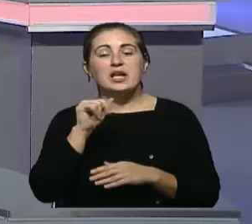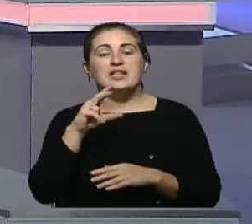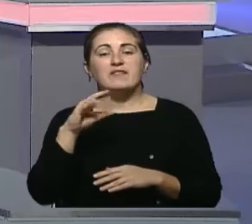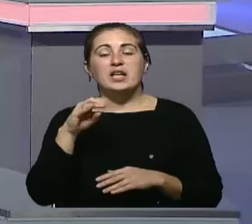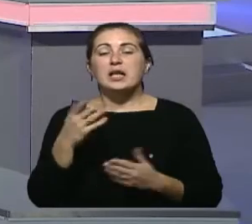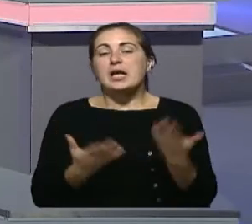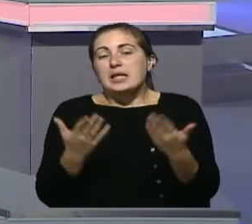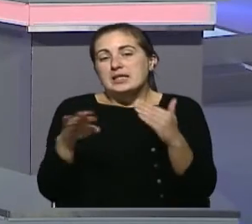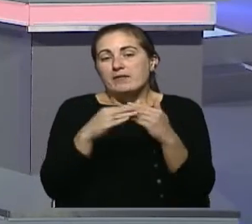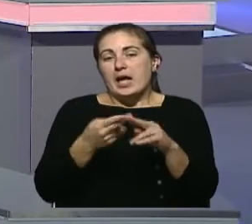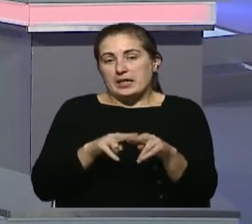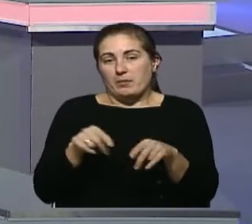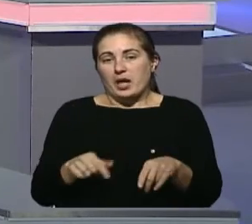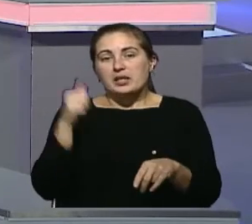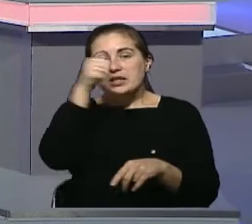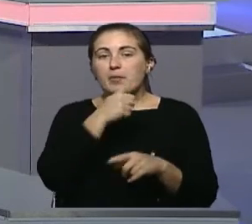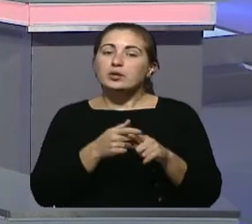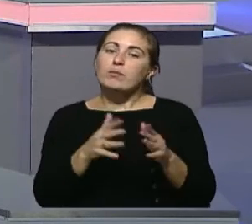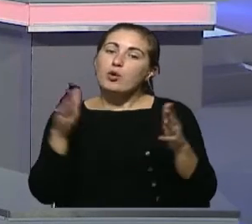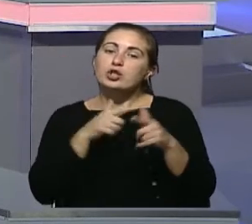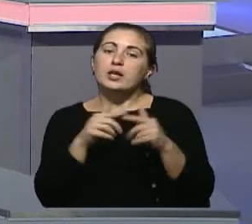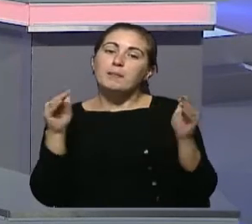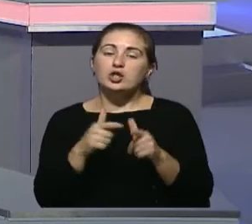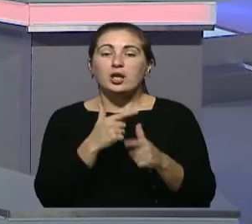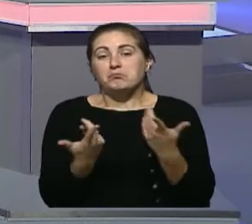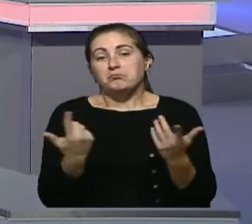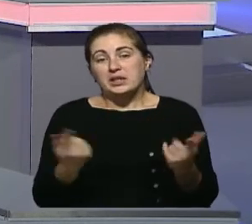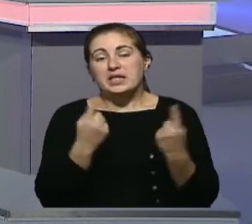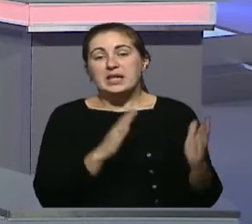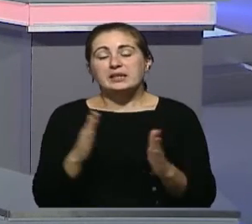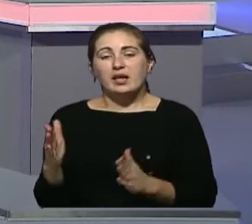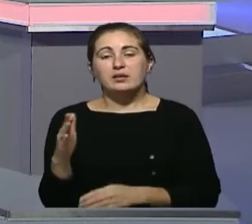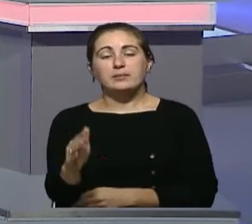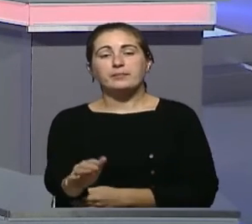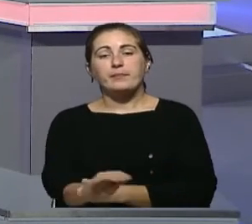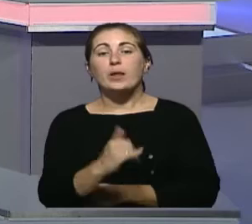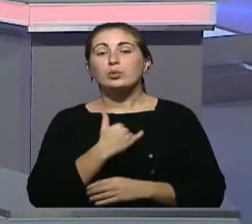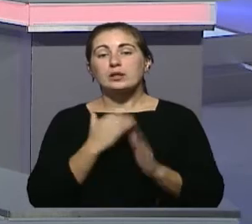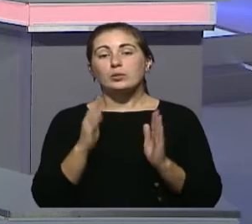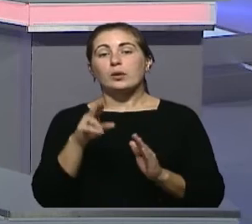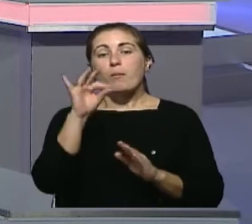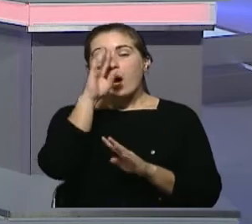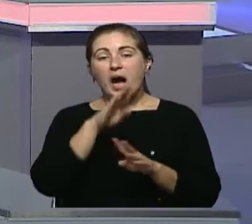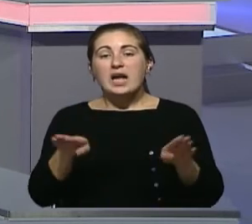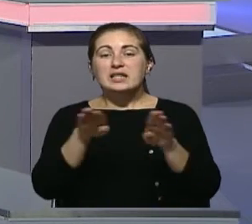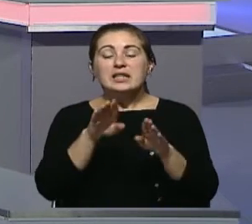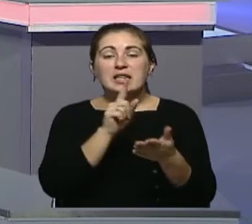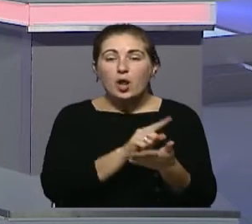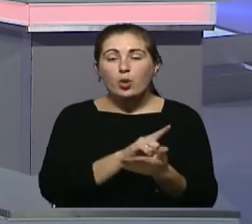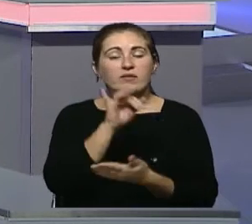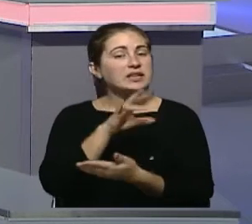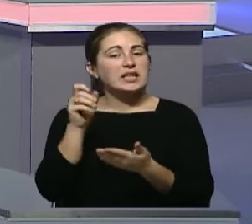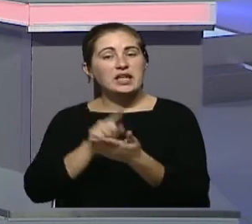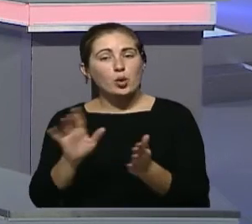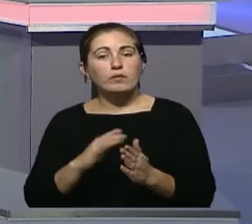этими годами, это больше или меньше, либо это стандарт? У нас по будем говорить о налоговых и неналоговых доходах, у